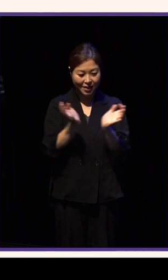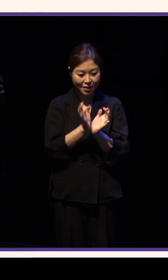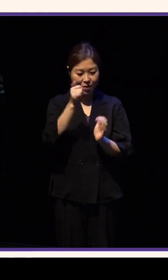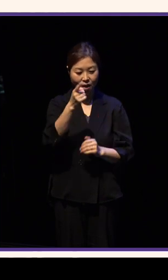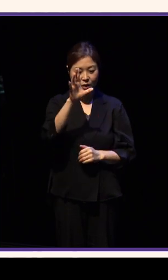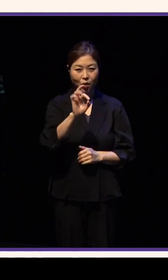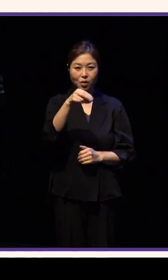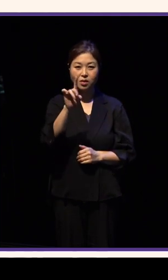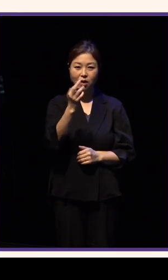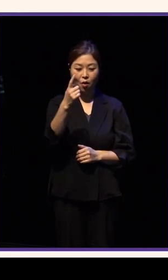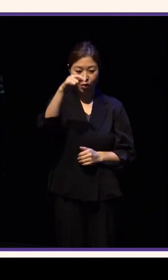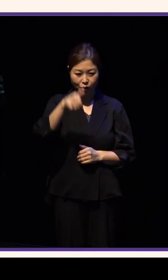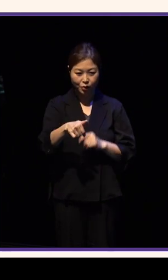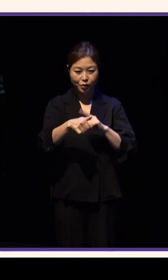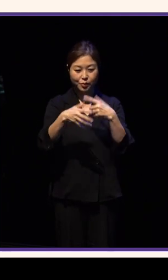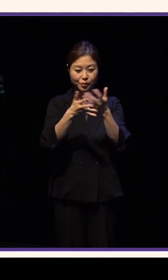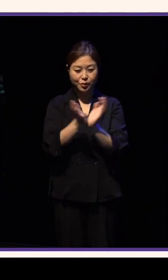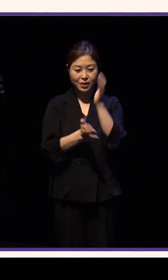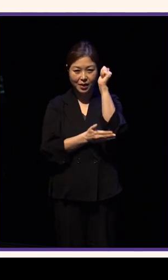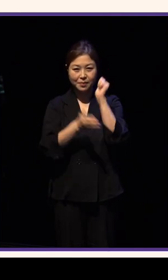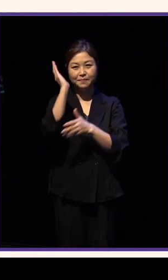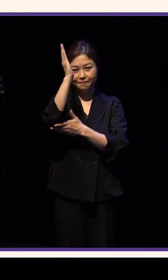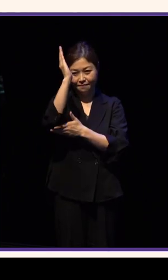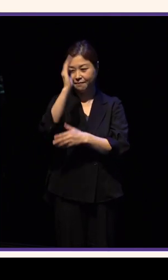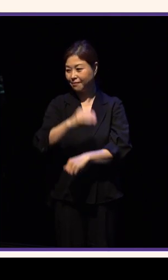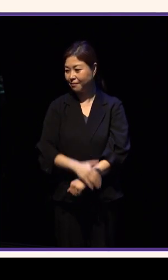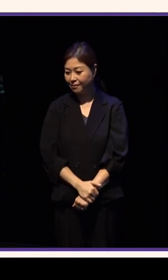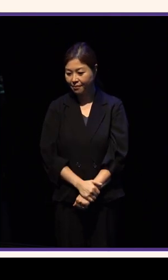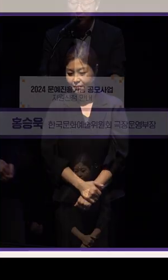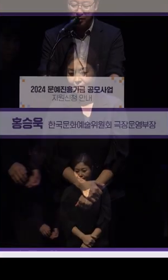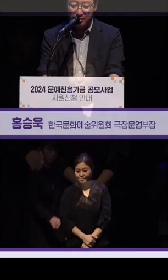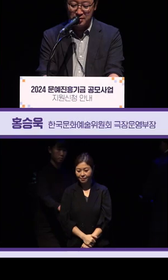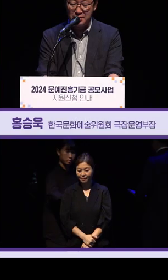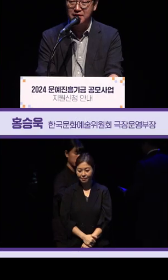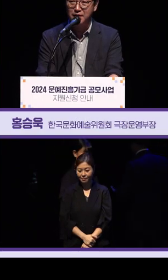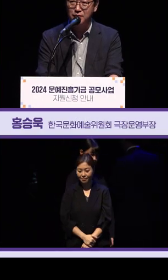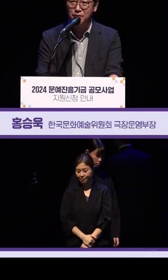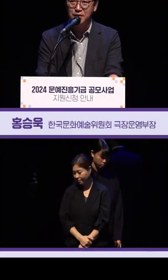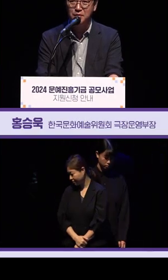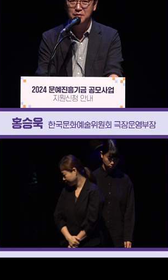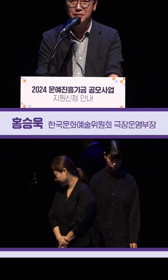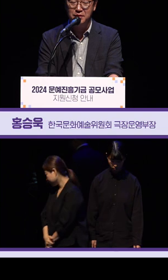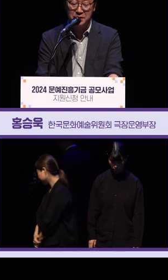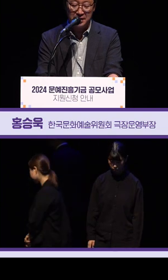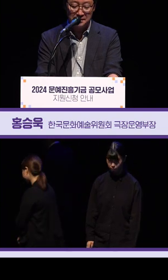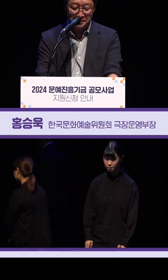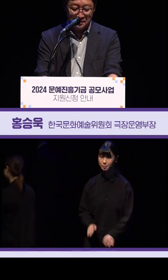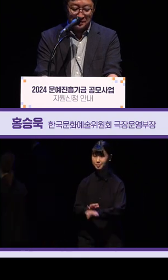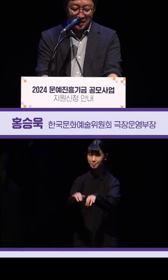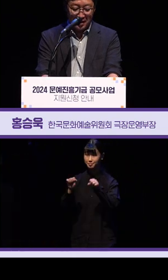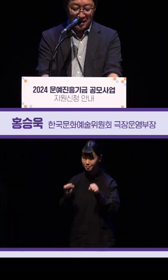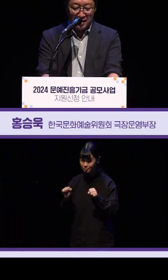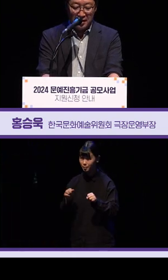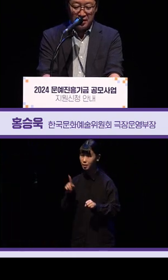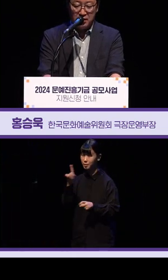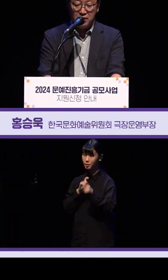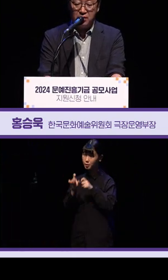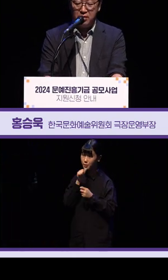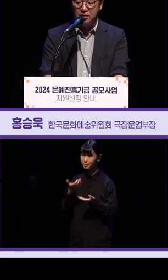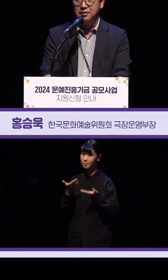설명드리도록 하겠습니다 반갑습니다 다시 무대에 올라온 극장 운영 부장 홍승욱입니다